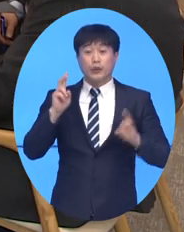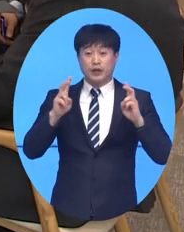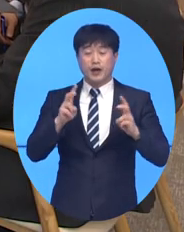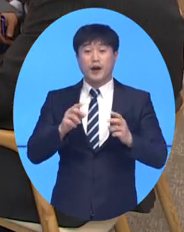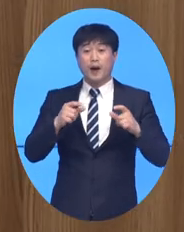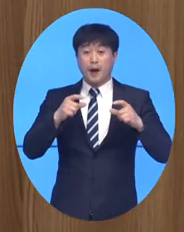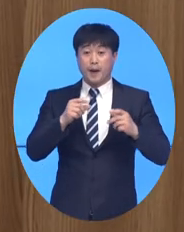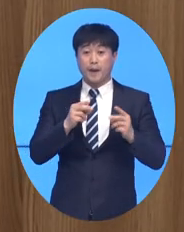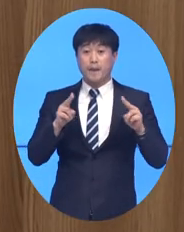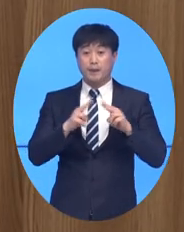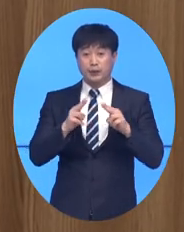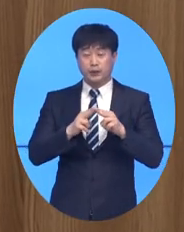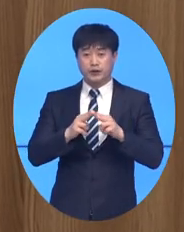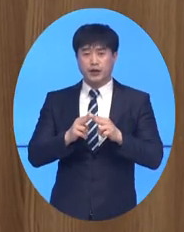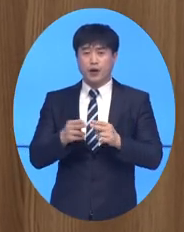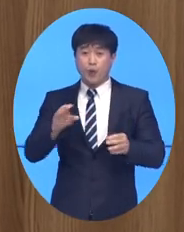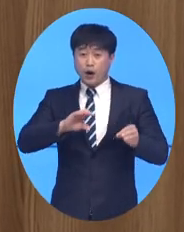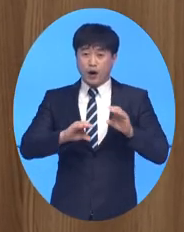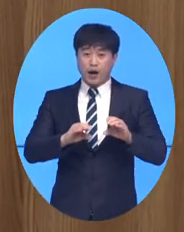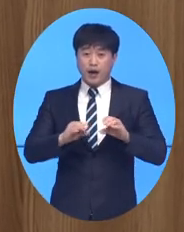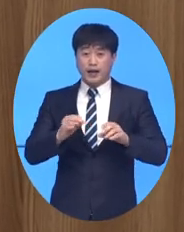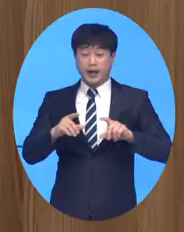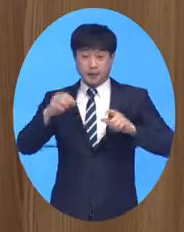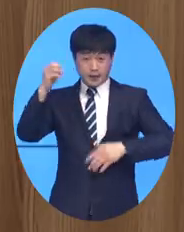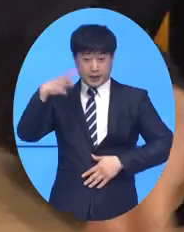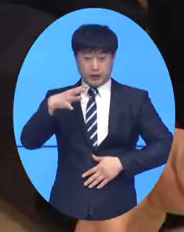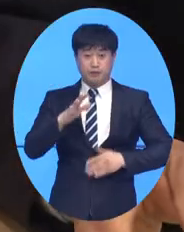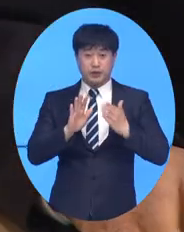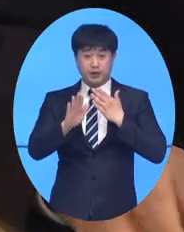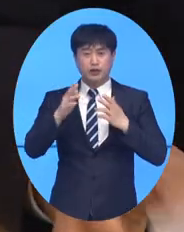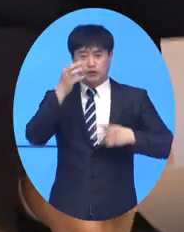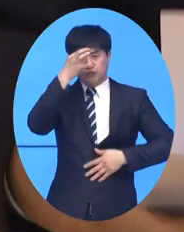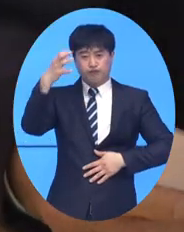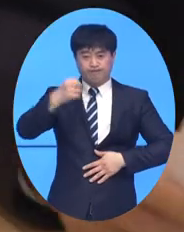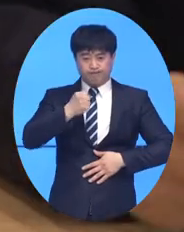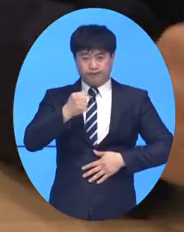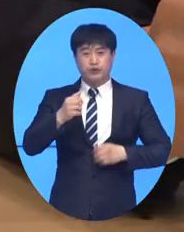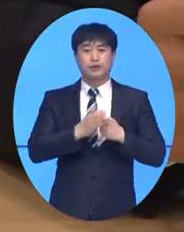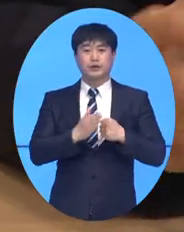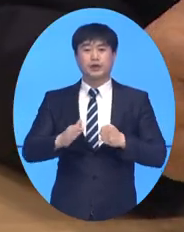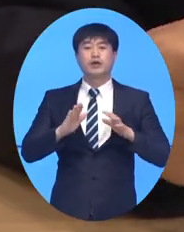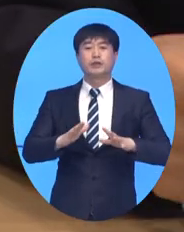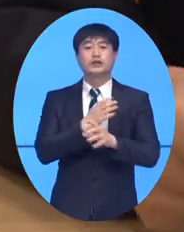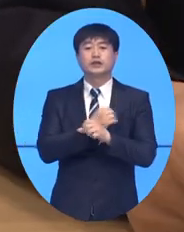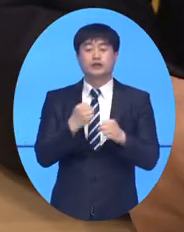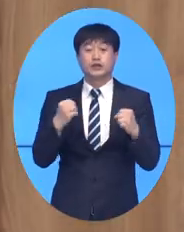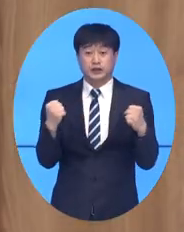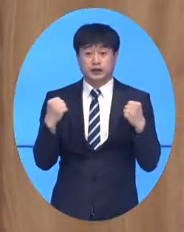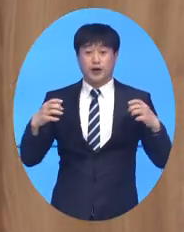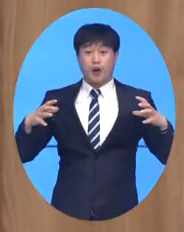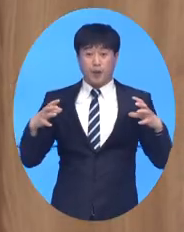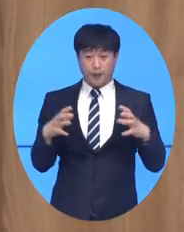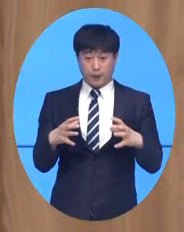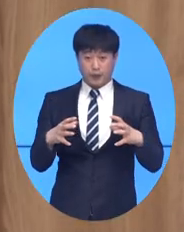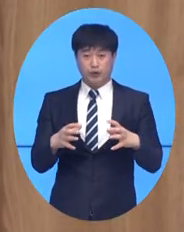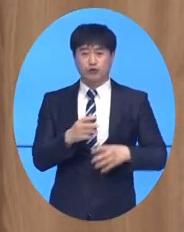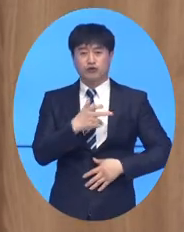전자, 첨단 화학, 태양광 전지 등 다양한 미래 기술을 보유하고 있는 만큼 이번 협력을 시작으로 앞으로